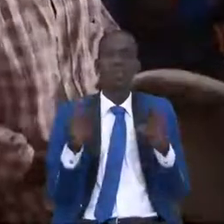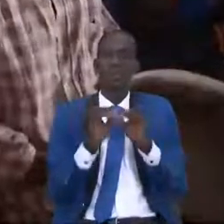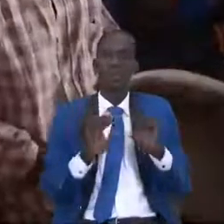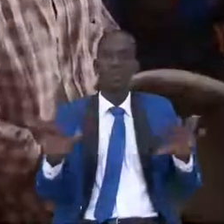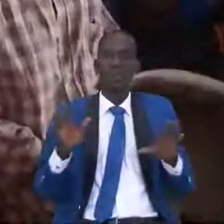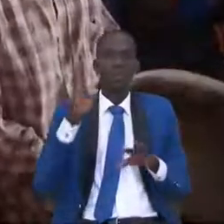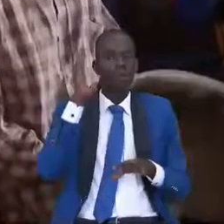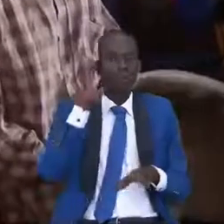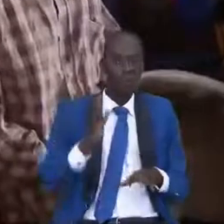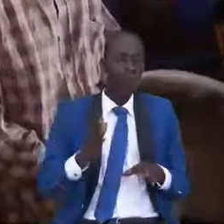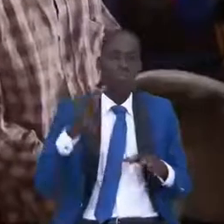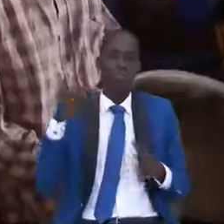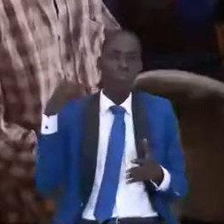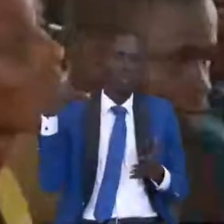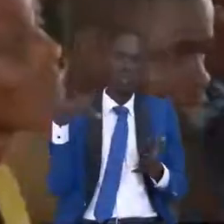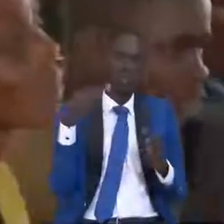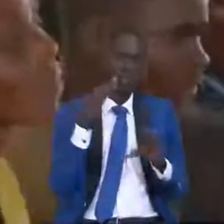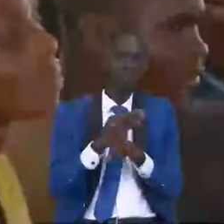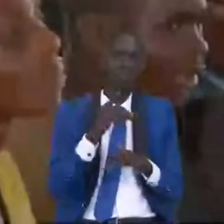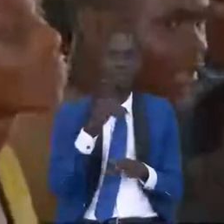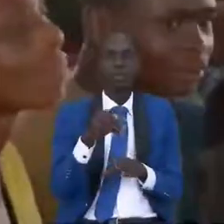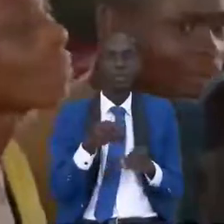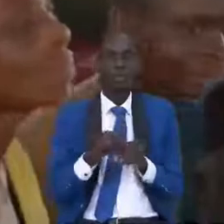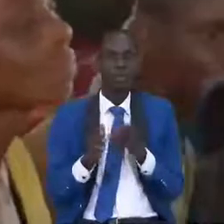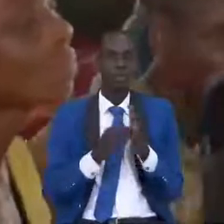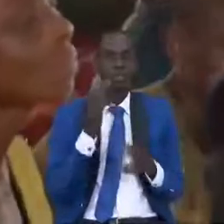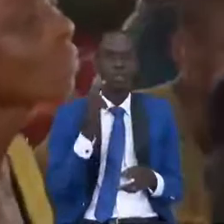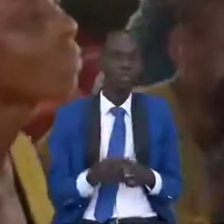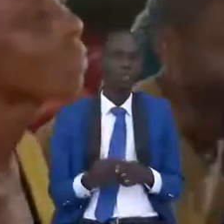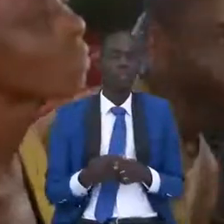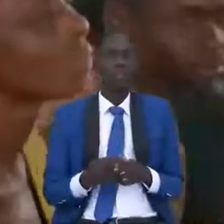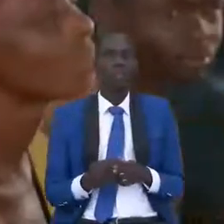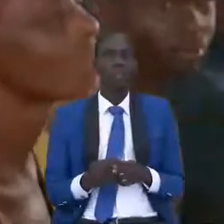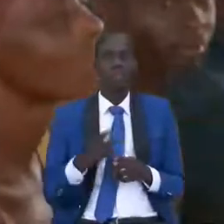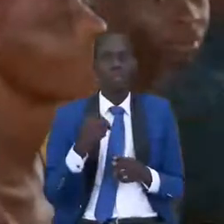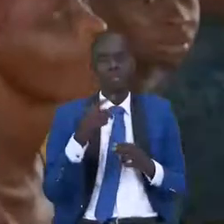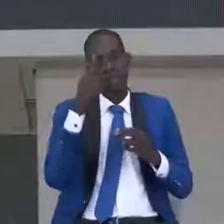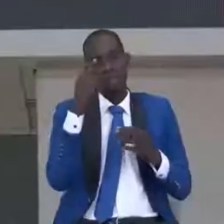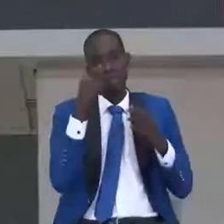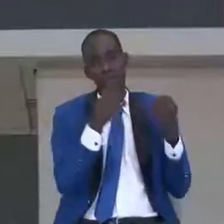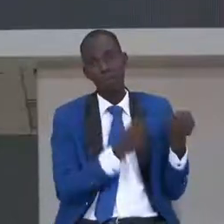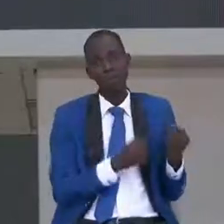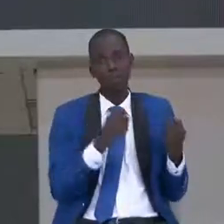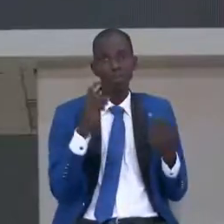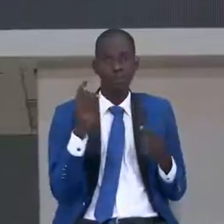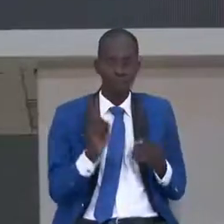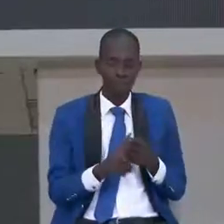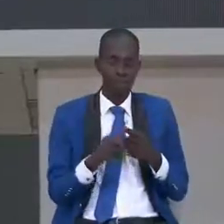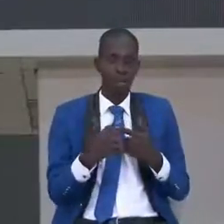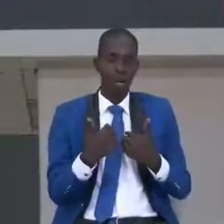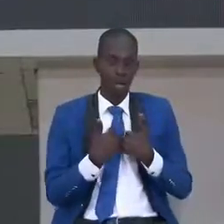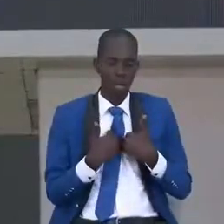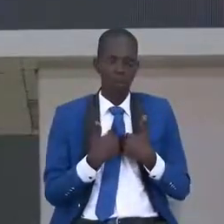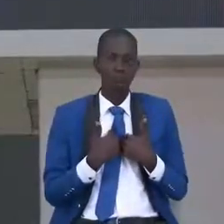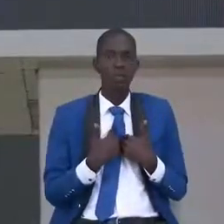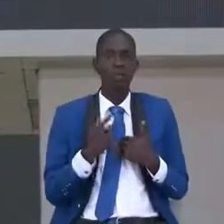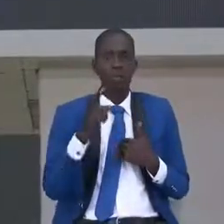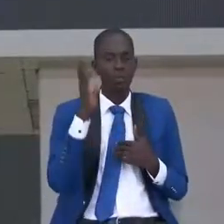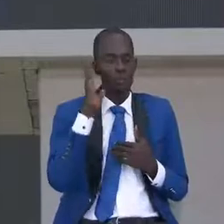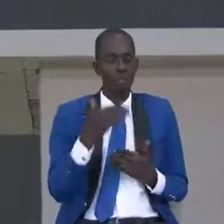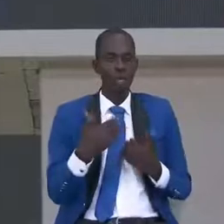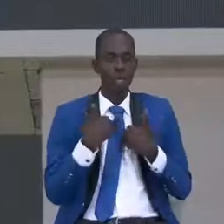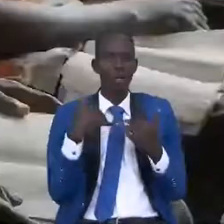Rien ne va tenir devant toi. La foi pour avoir, la foi pour posséder, tu l'as au